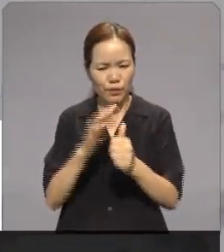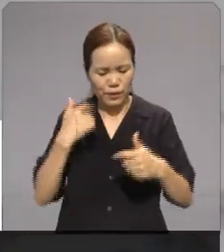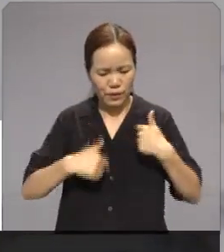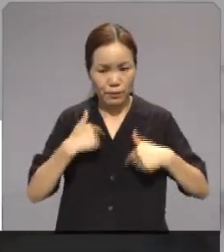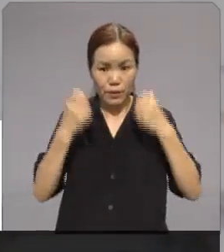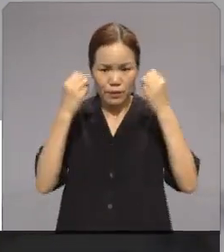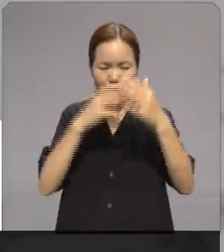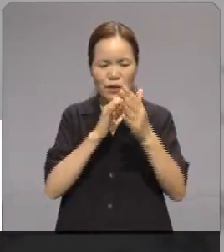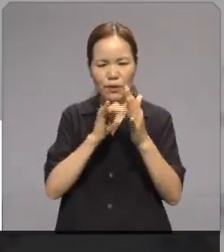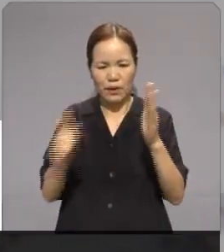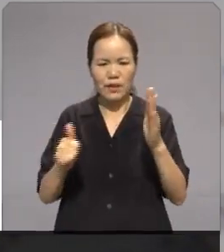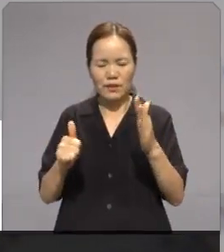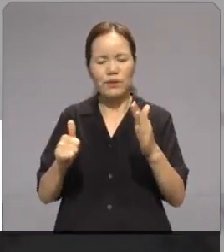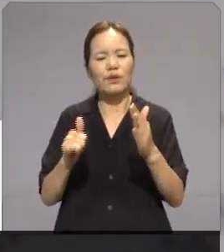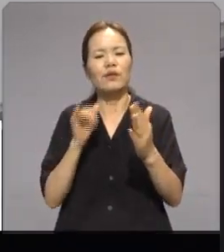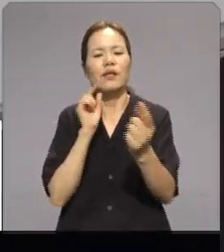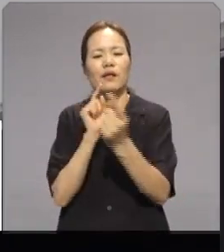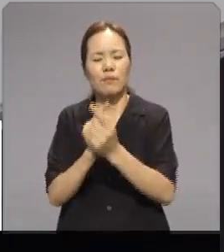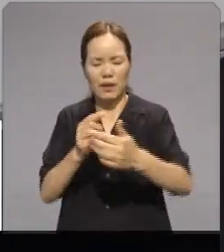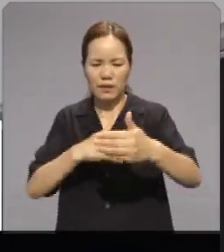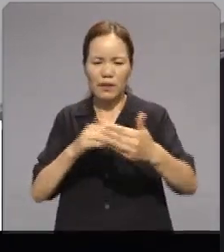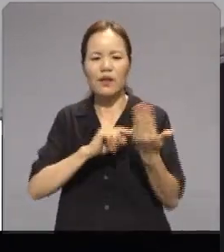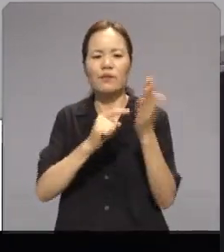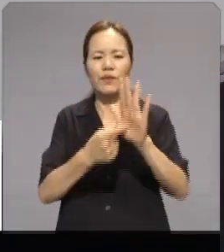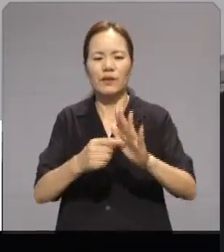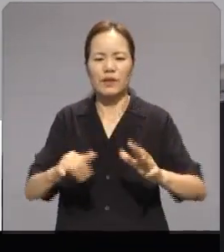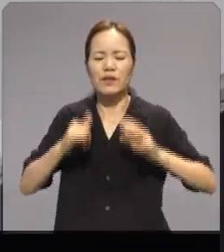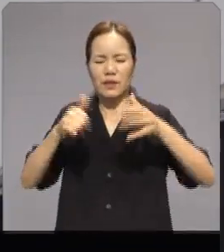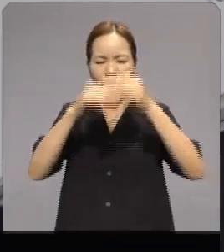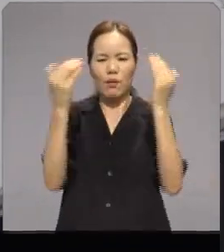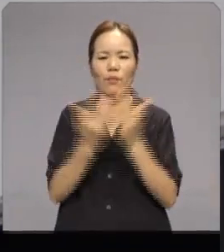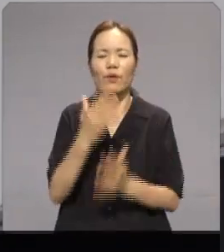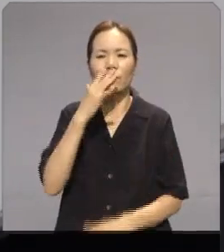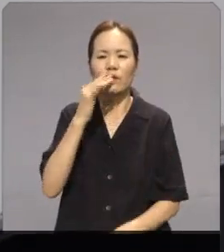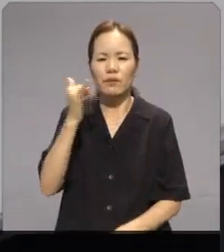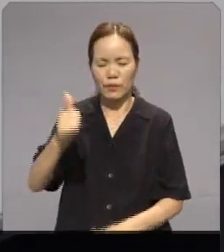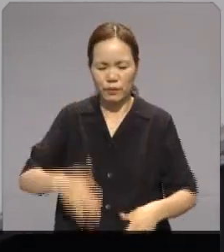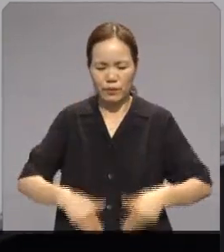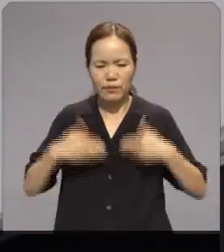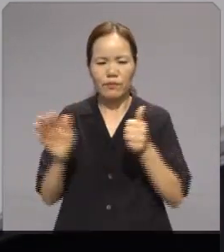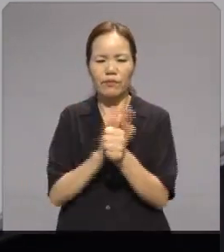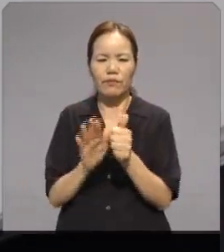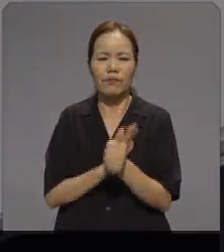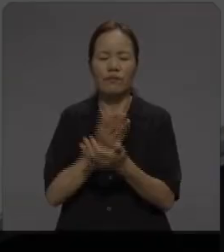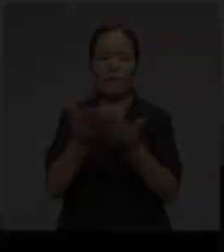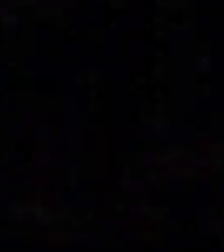맞이하는 설렘을 보여주며 이 세상 모든 부모에게 따뜻한 위로를 건넵니다.